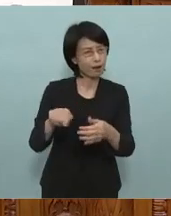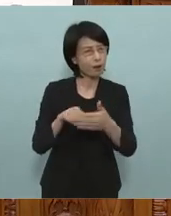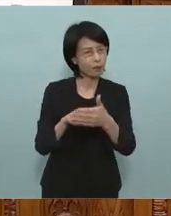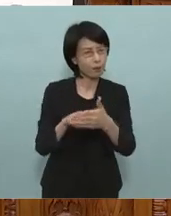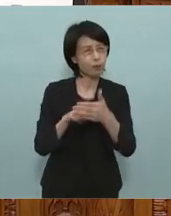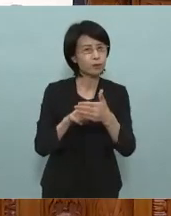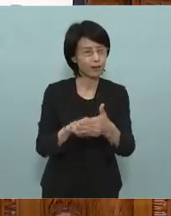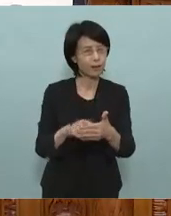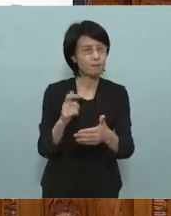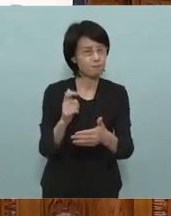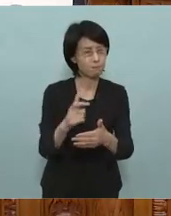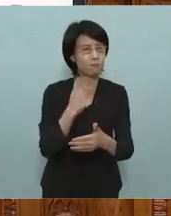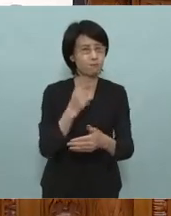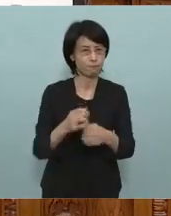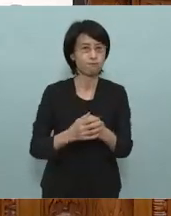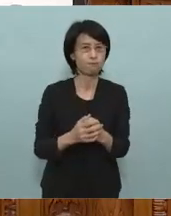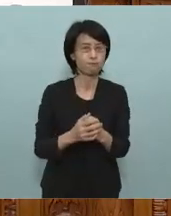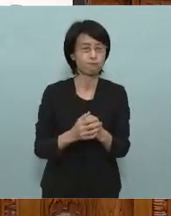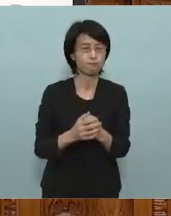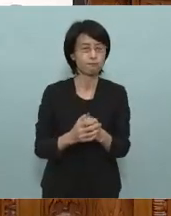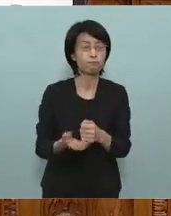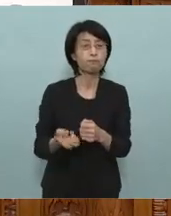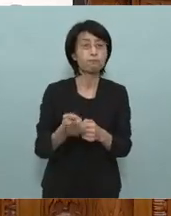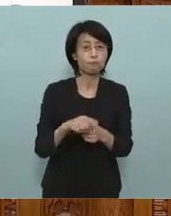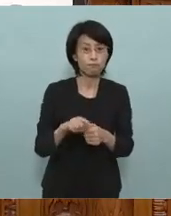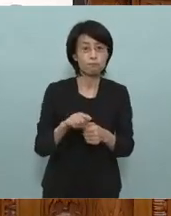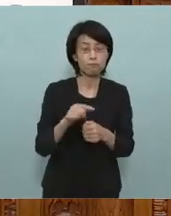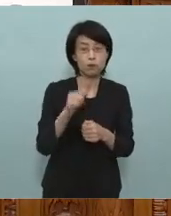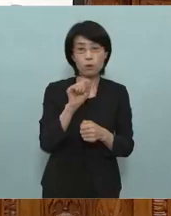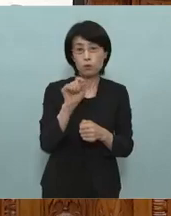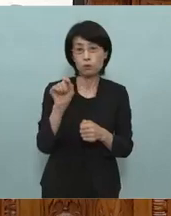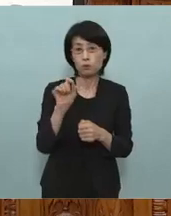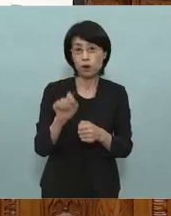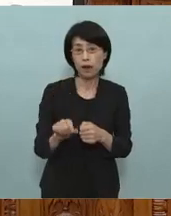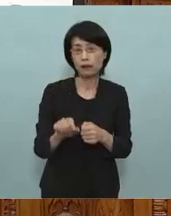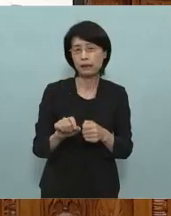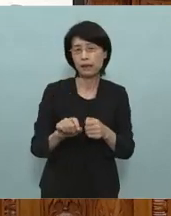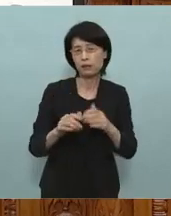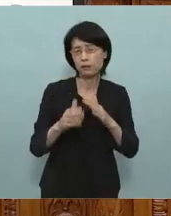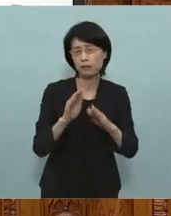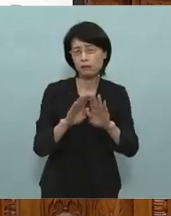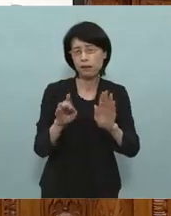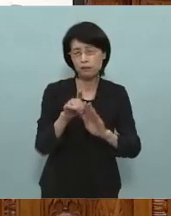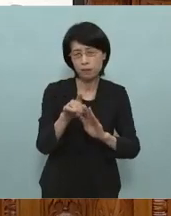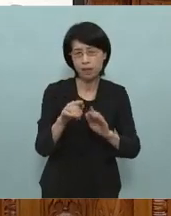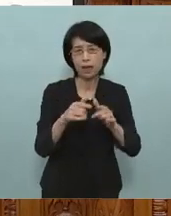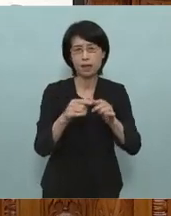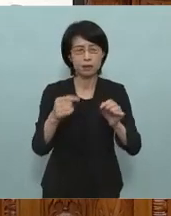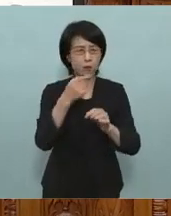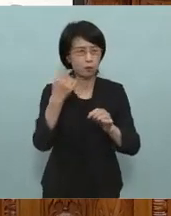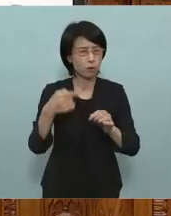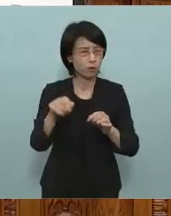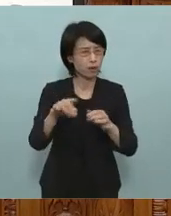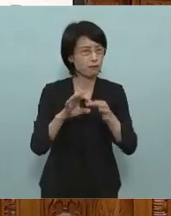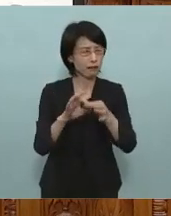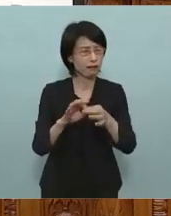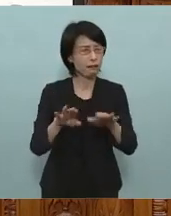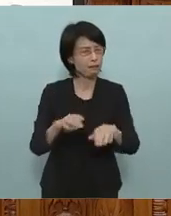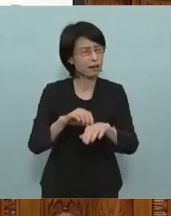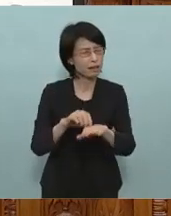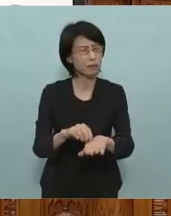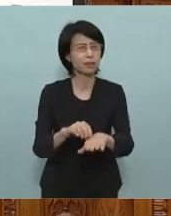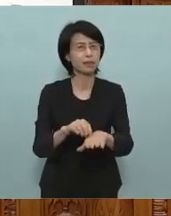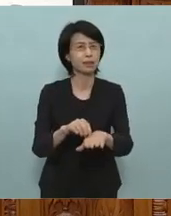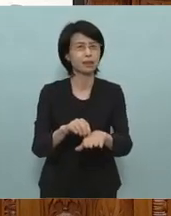努力で構築していきますウクライナ情勢によって日常関係は厳しい状況ではあります